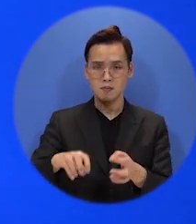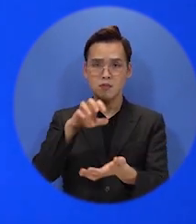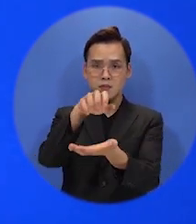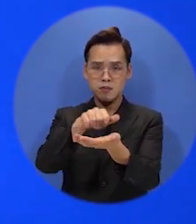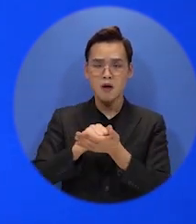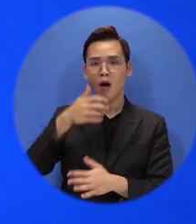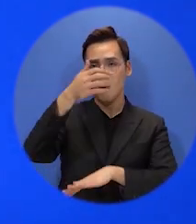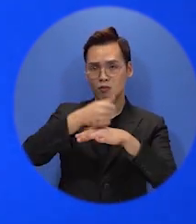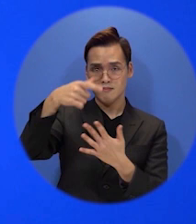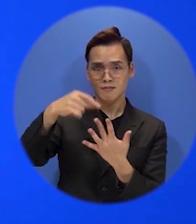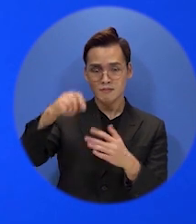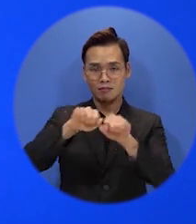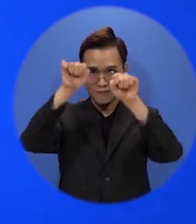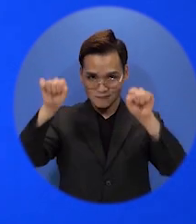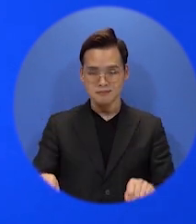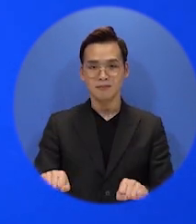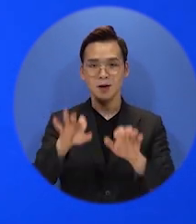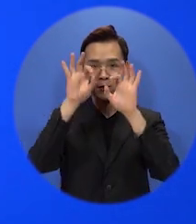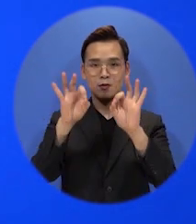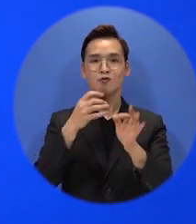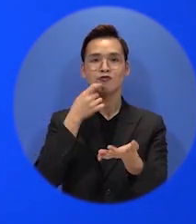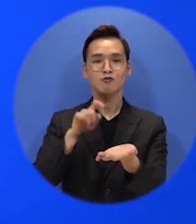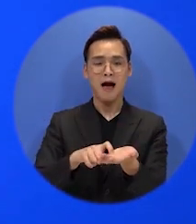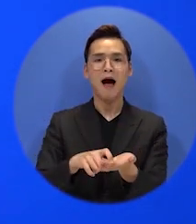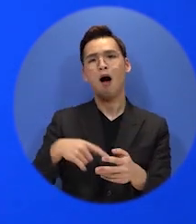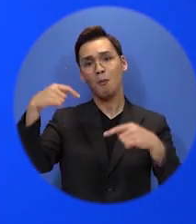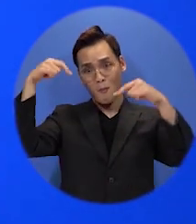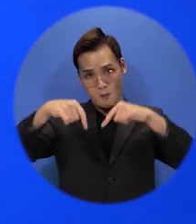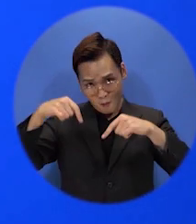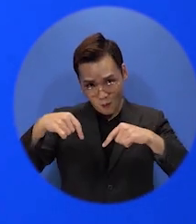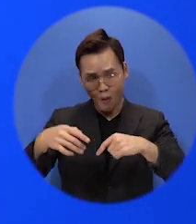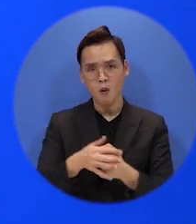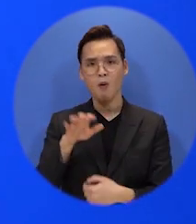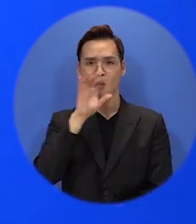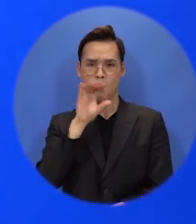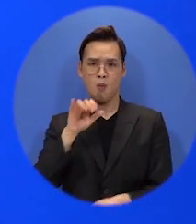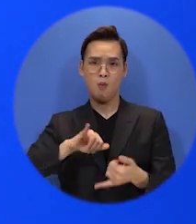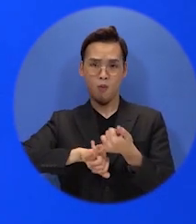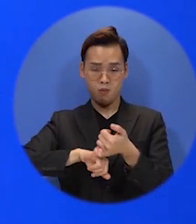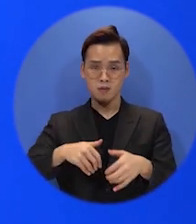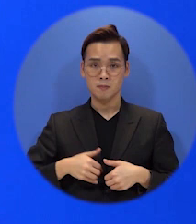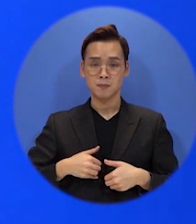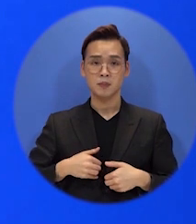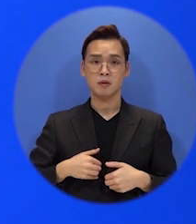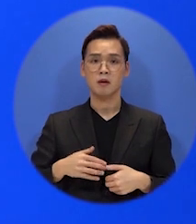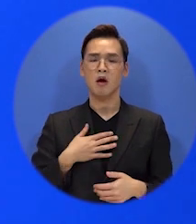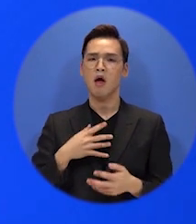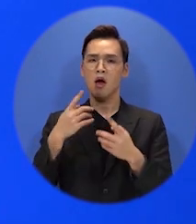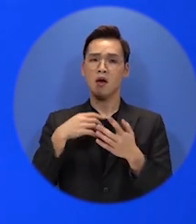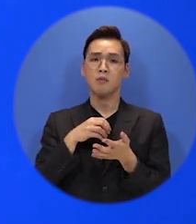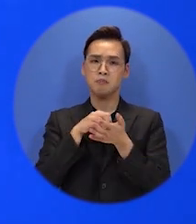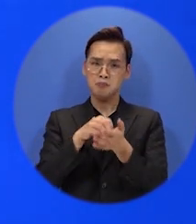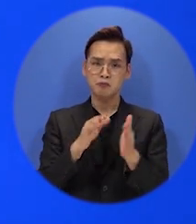최종적인 선발을 하게 되는 시스템이라고 보시면 좋을 것 같습니다. 아, 면접이요? 네, 면접이 꼭 하셔야 되죠, 면접을. 저도